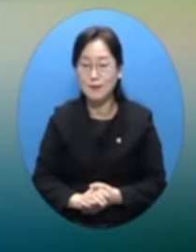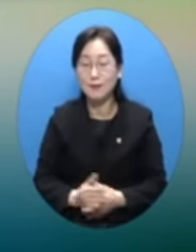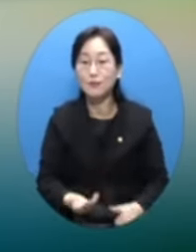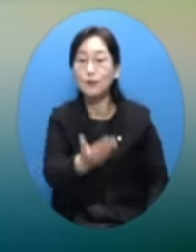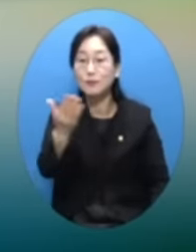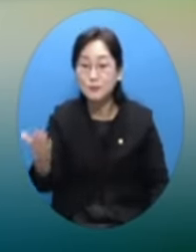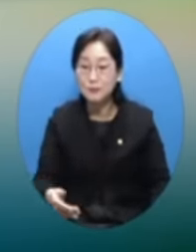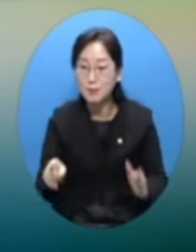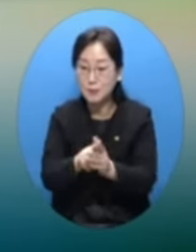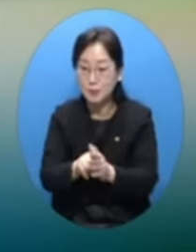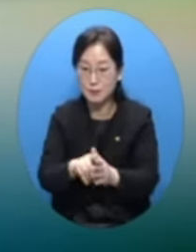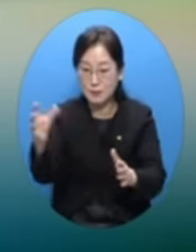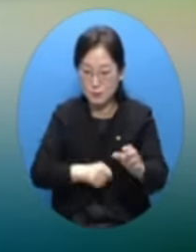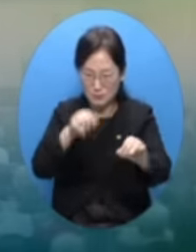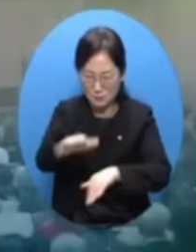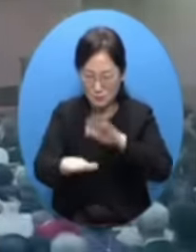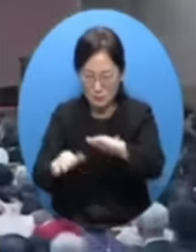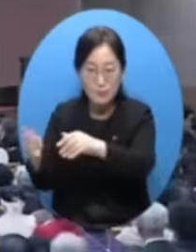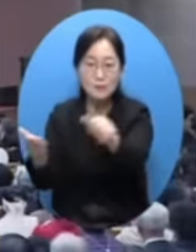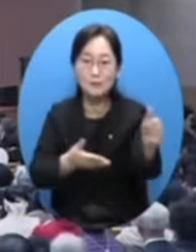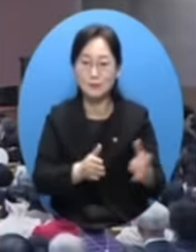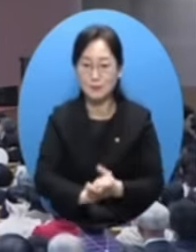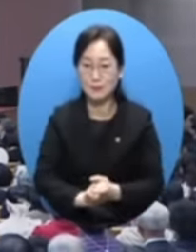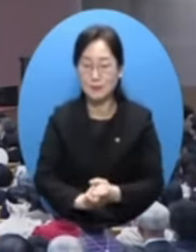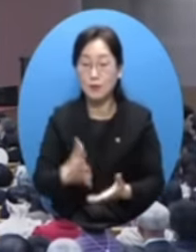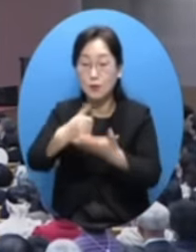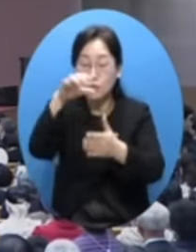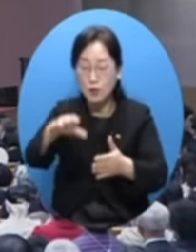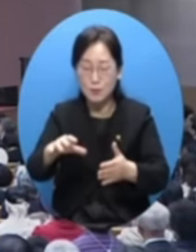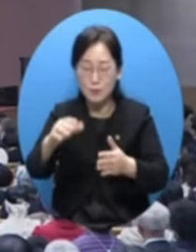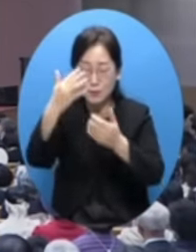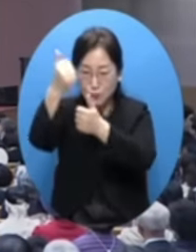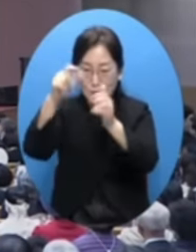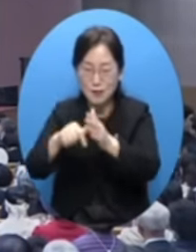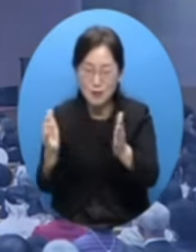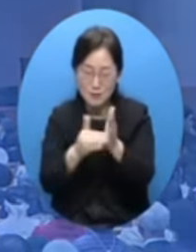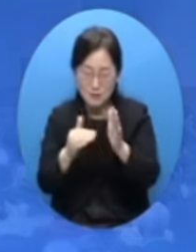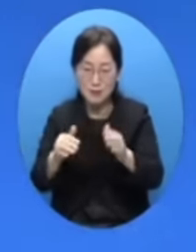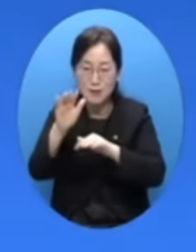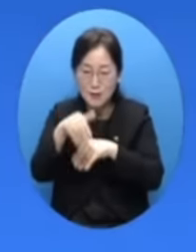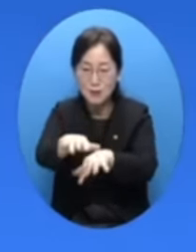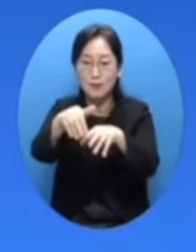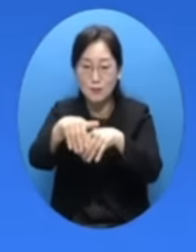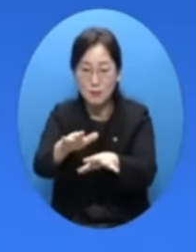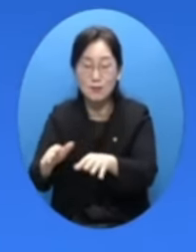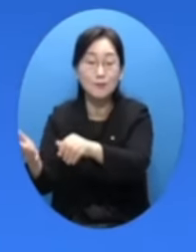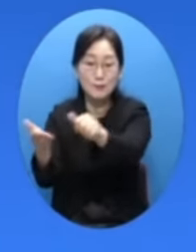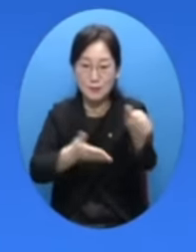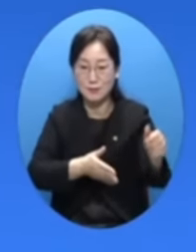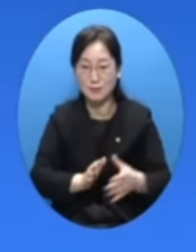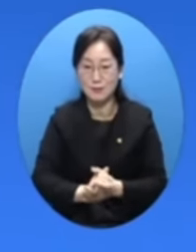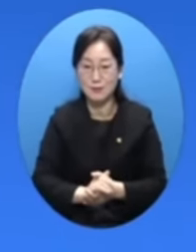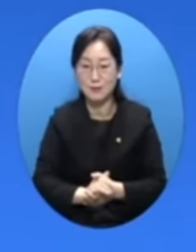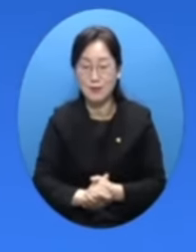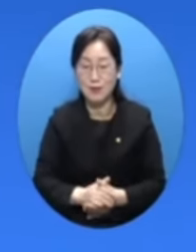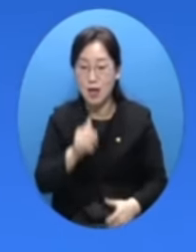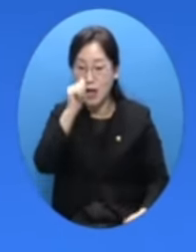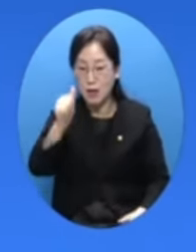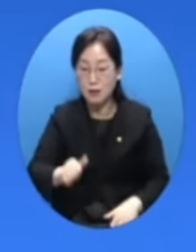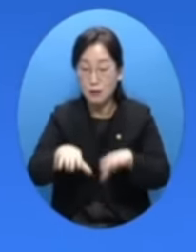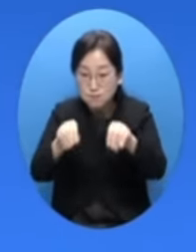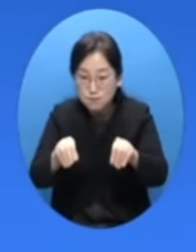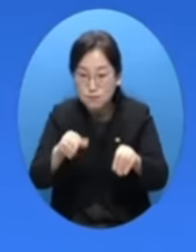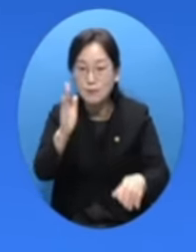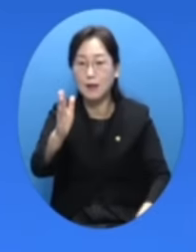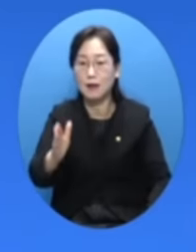여러분 믿음의 전진해 나가시기 바랍니다. 주 앞에 가는 그날까지 전진 또 전진 또 전진해 나가시기 바랍니다. 절대로 멈춰서지